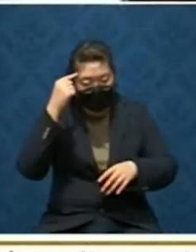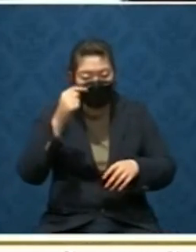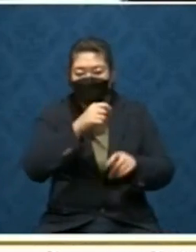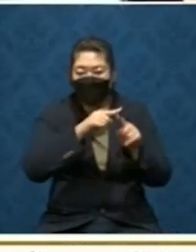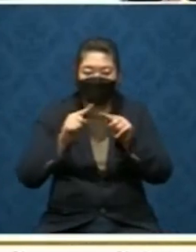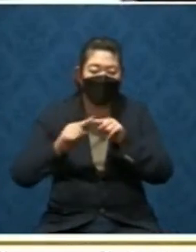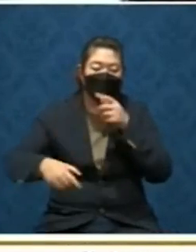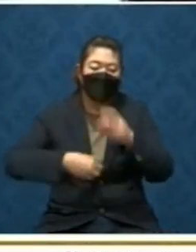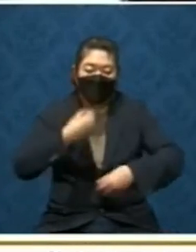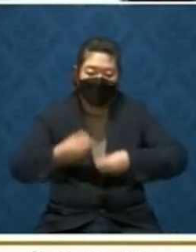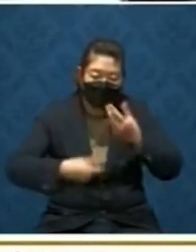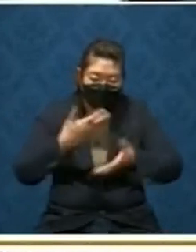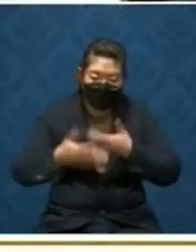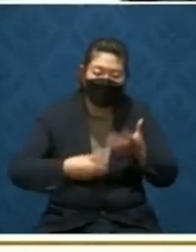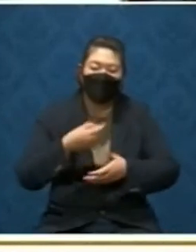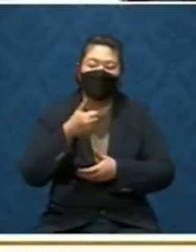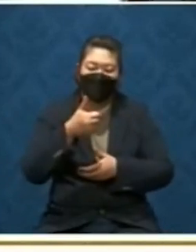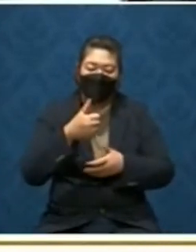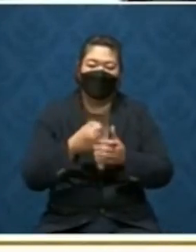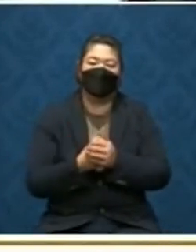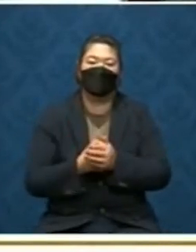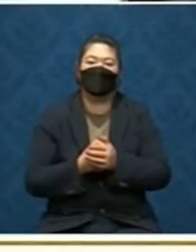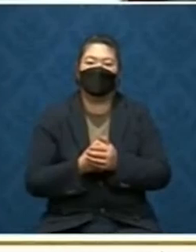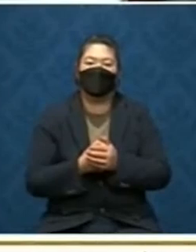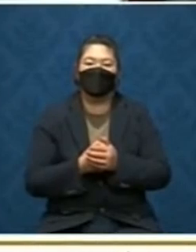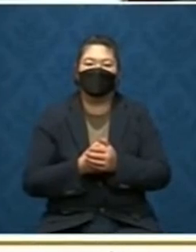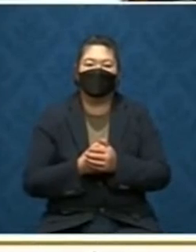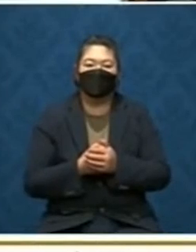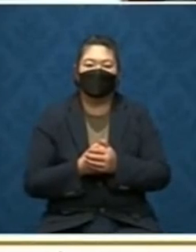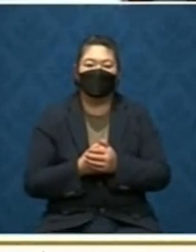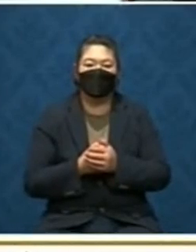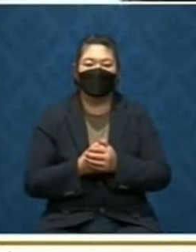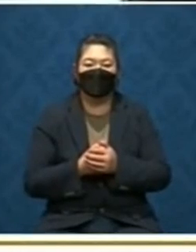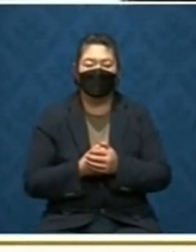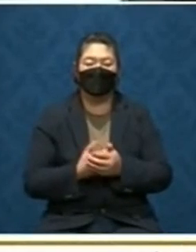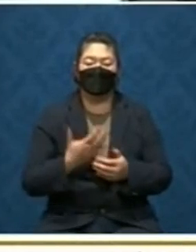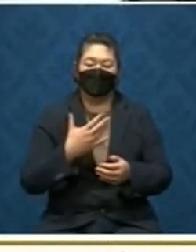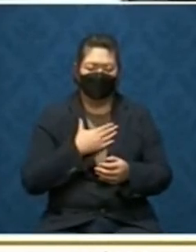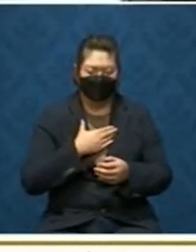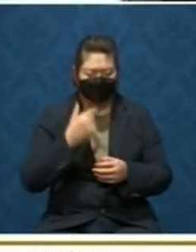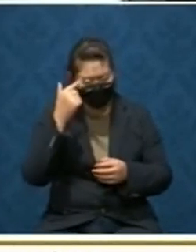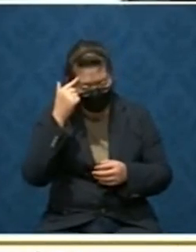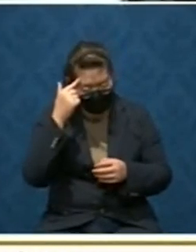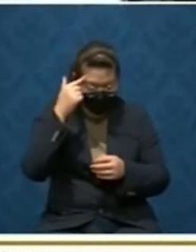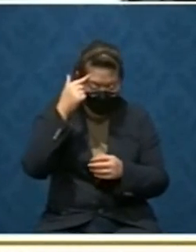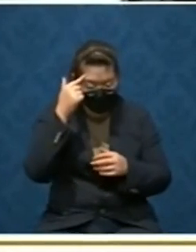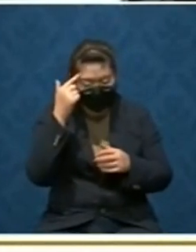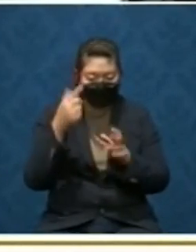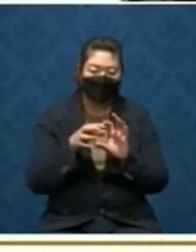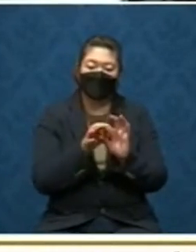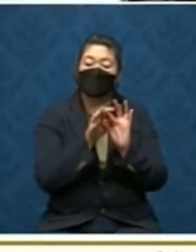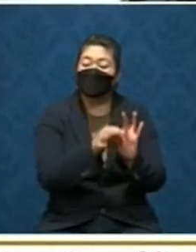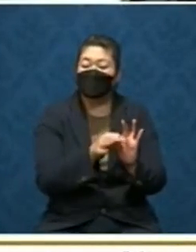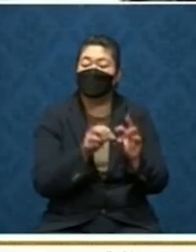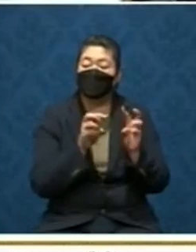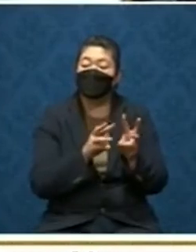ค้นของประเทศของประชาชนขนาดนี้ค่ะท่านประธานที่เคารพคะถึงแม้ดิฉันจะกังวลและห่วงใยอย่างมากต่อแนวท